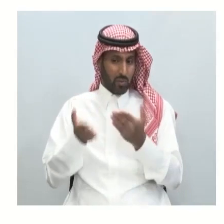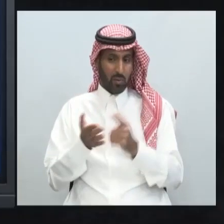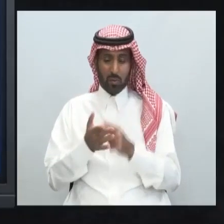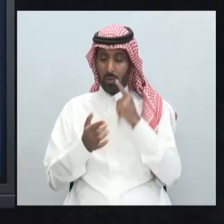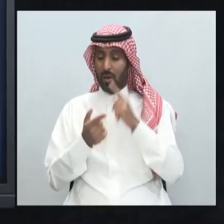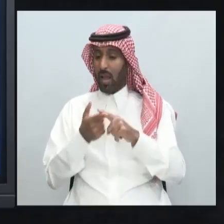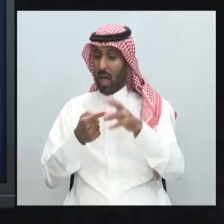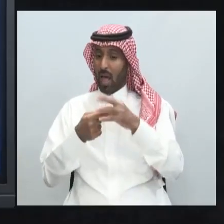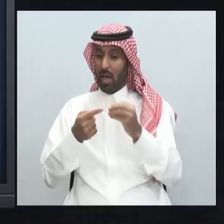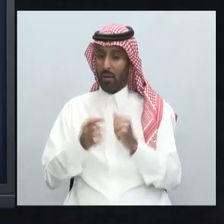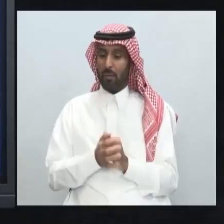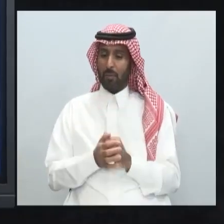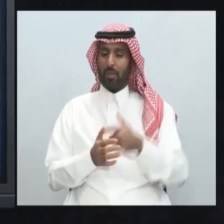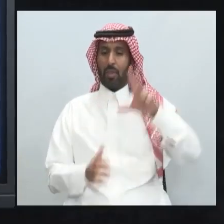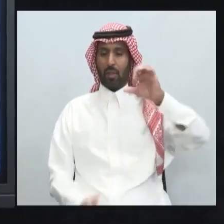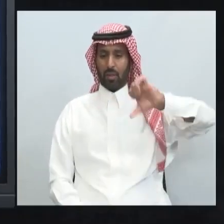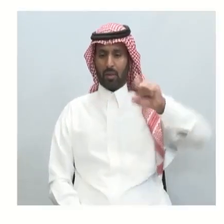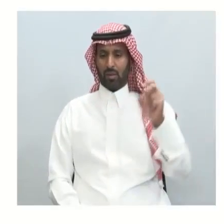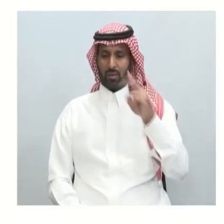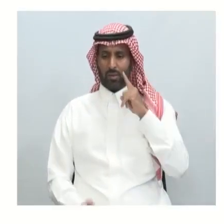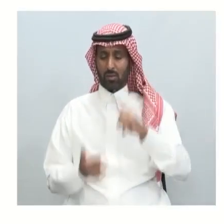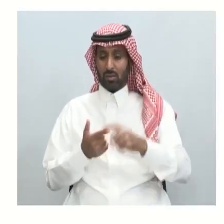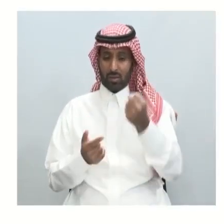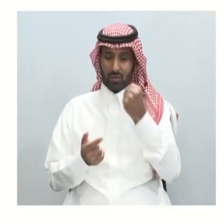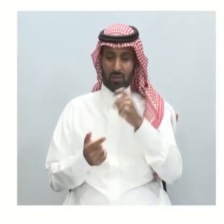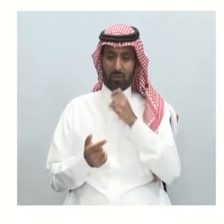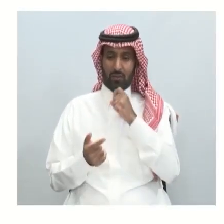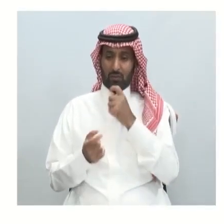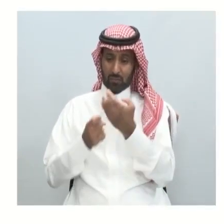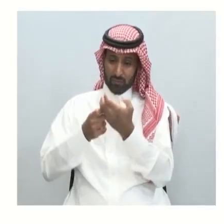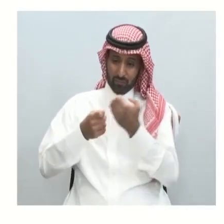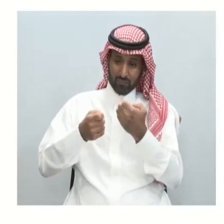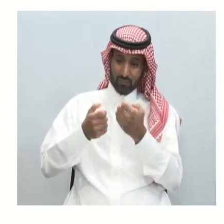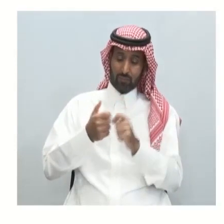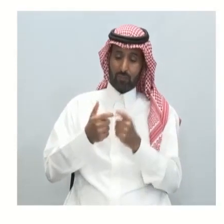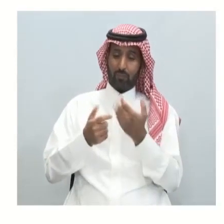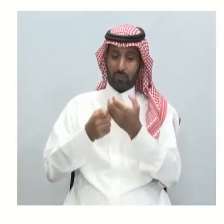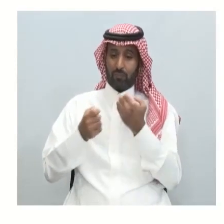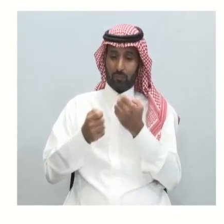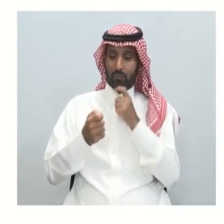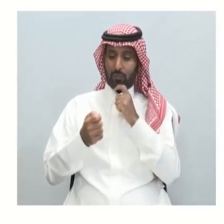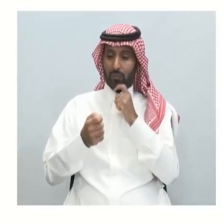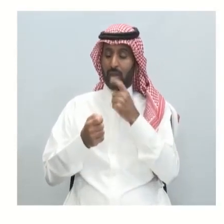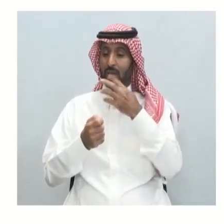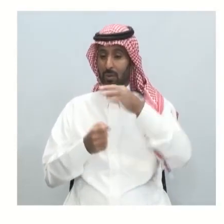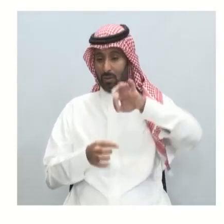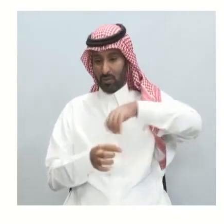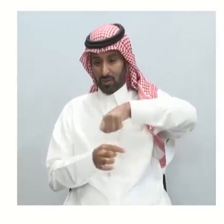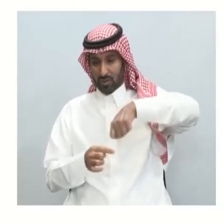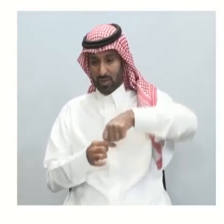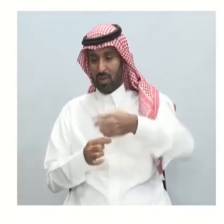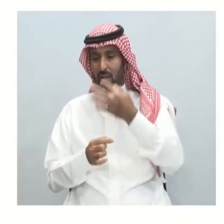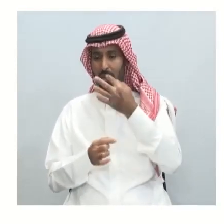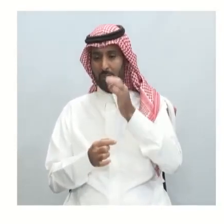بالمواد الايونيه ما سبب في ذلك بسبب القوه الضعيفه بينها لذلك ينصهر السكر بسرعه